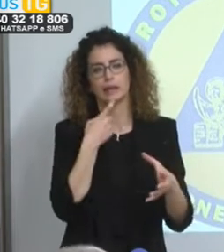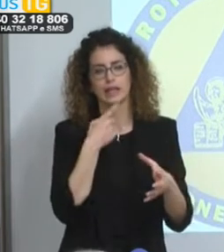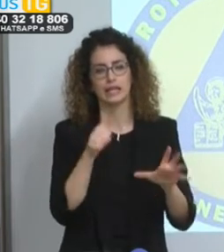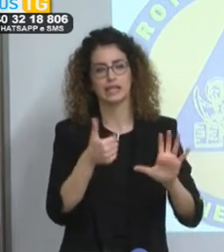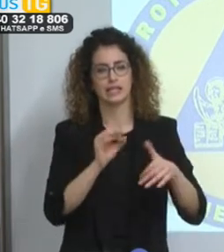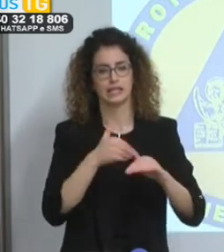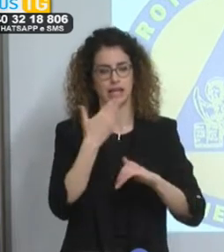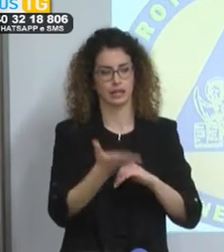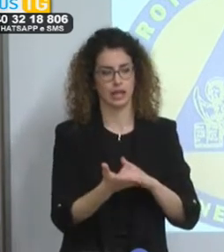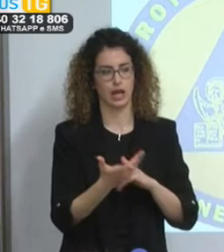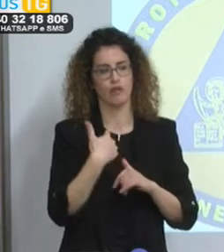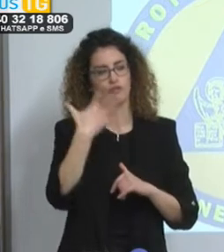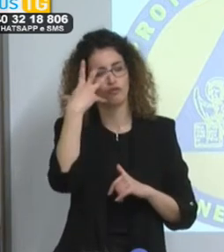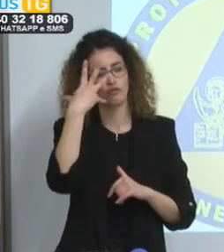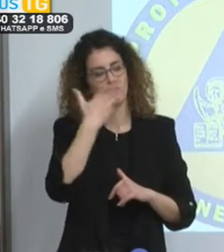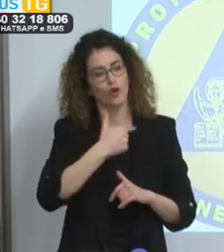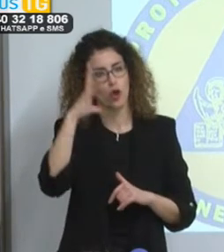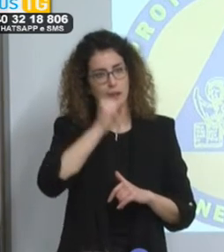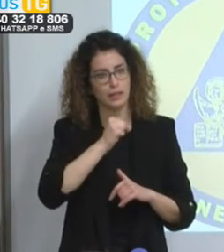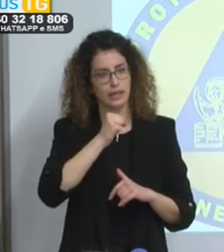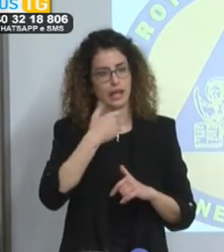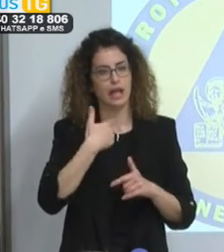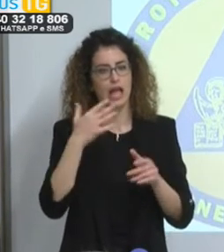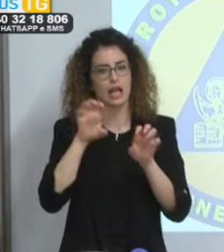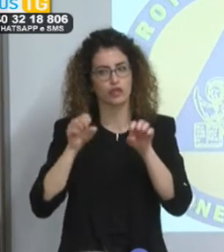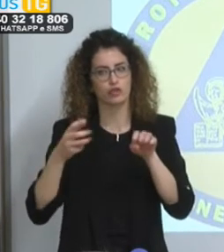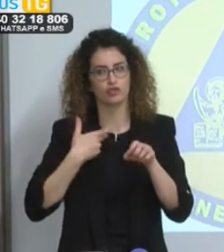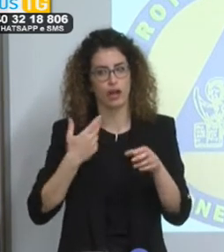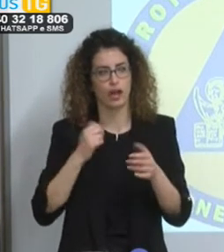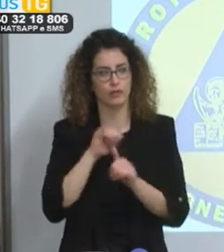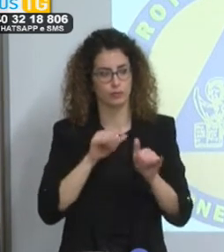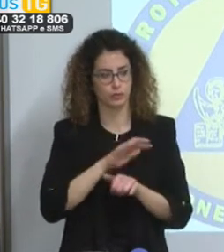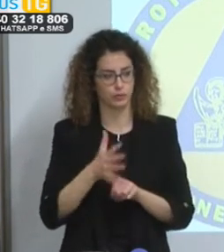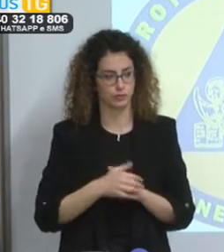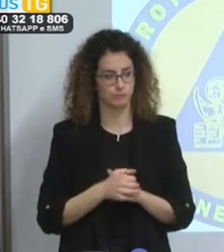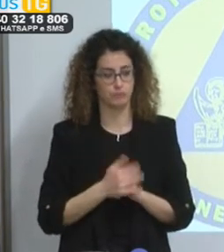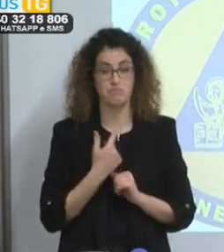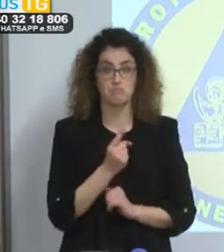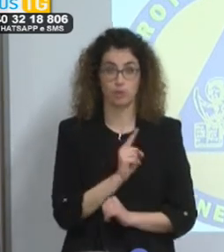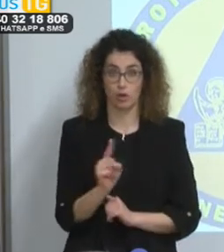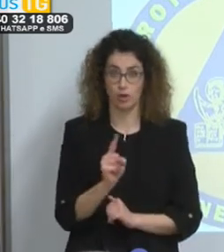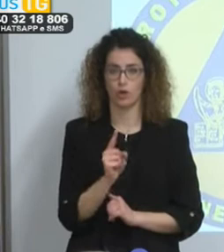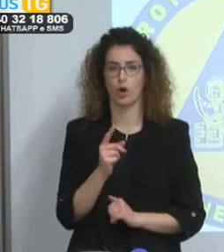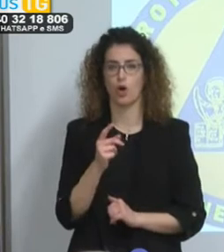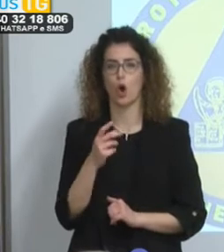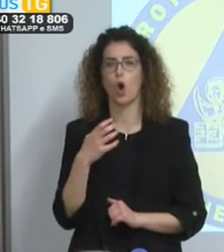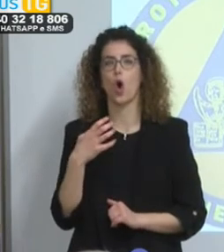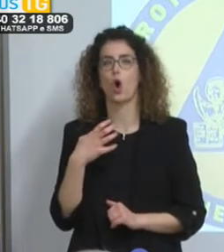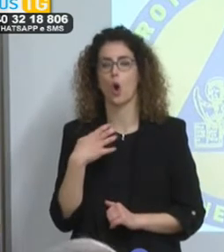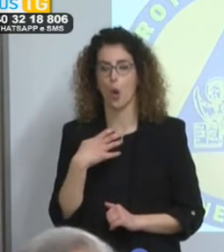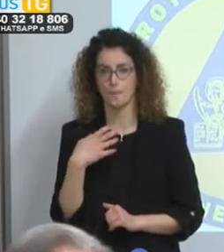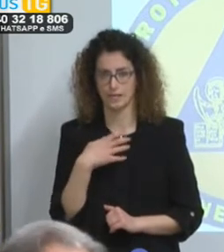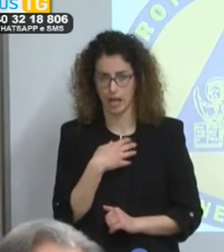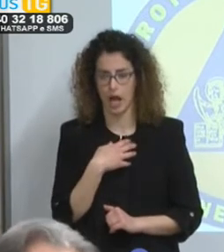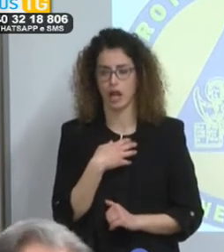alle regioni è stato detto qualcosa in proposito. No, ma io ho sentito il commissario anche questa mattina parlare di